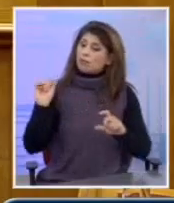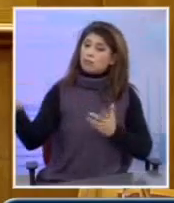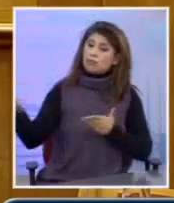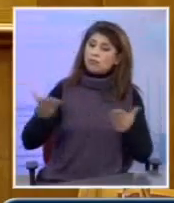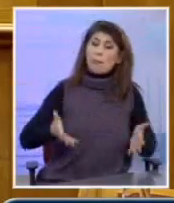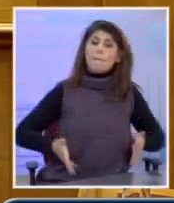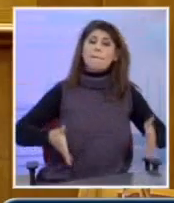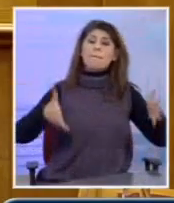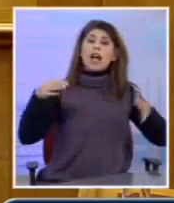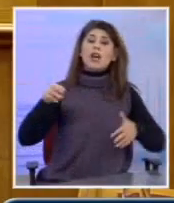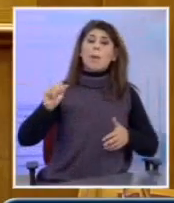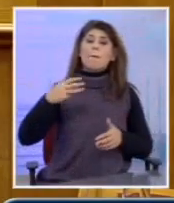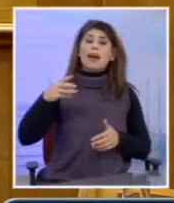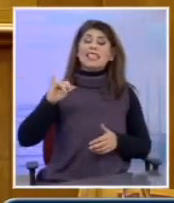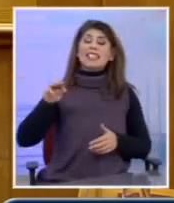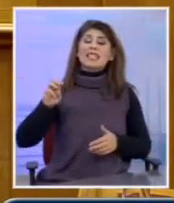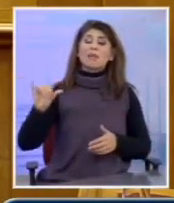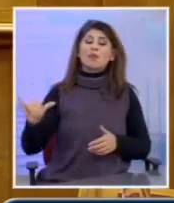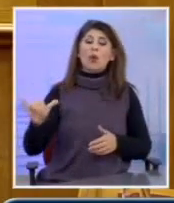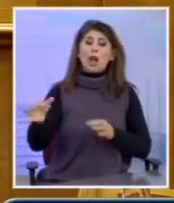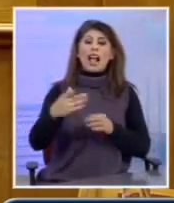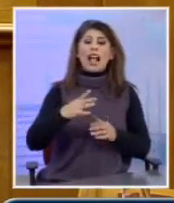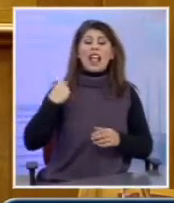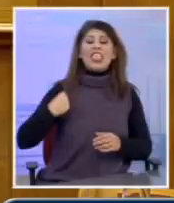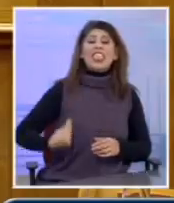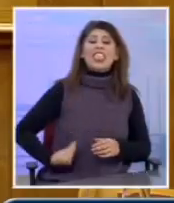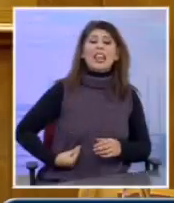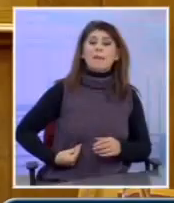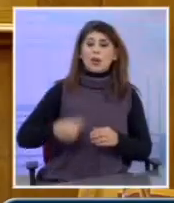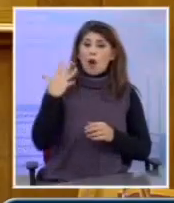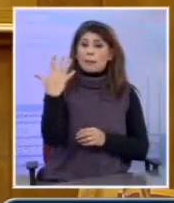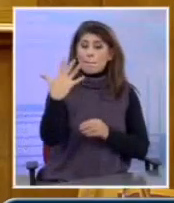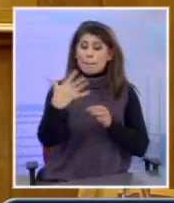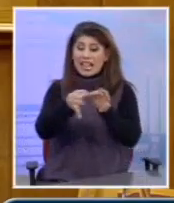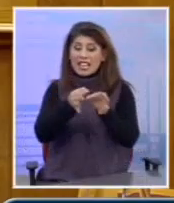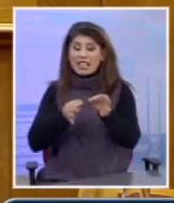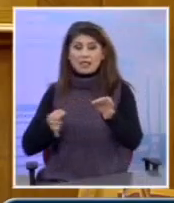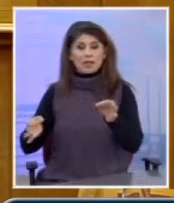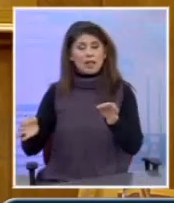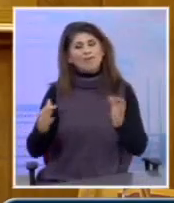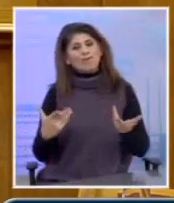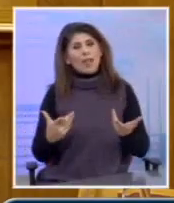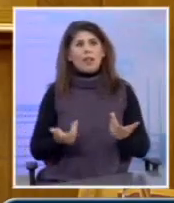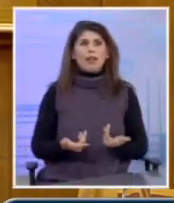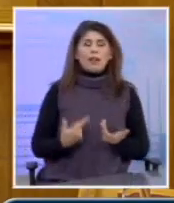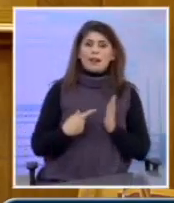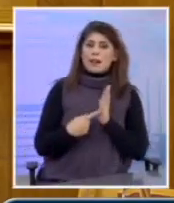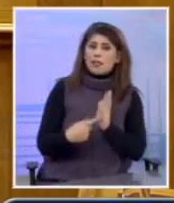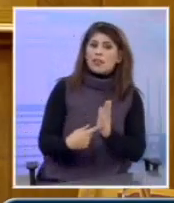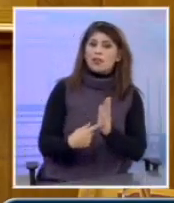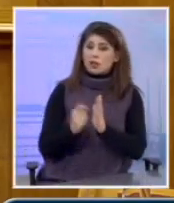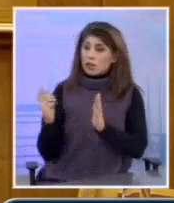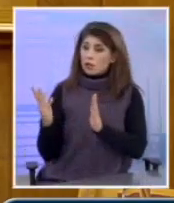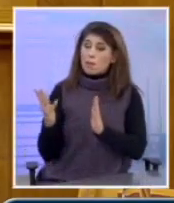Μαξίμου τους δημάρχους των 5 νησιών και σε μια συμβολική κίνηση και τους